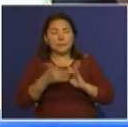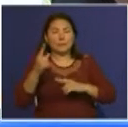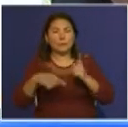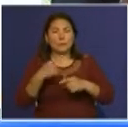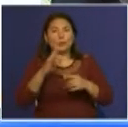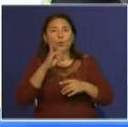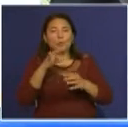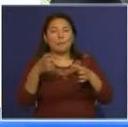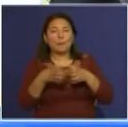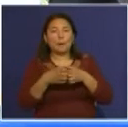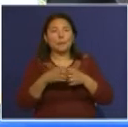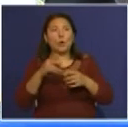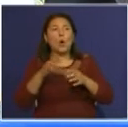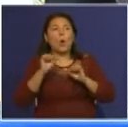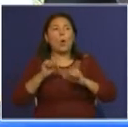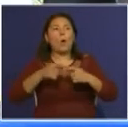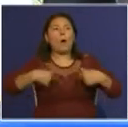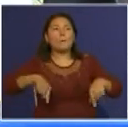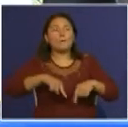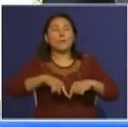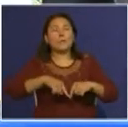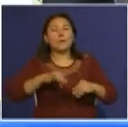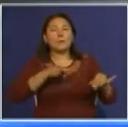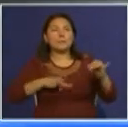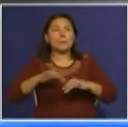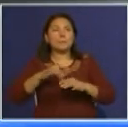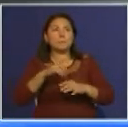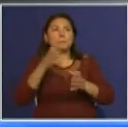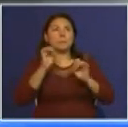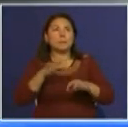Нұр Отан партиясының қоғамдық қабылдау бөліміне жолдап, жазбаша тапсыра алады.